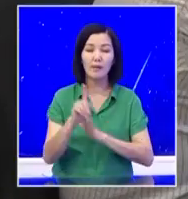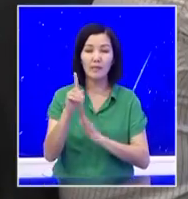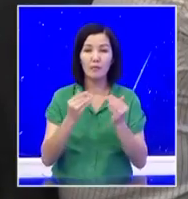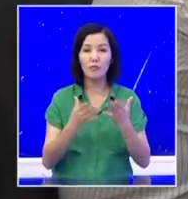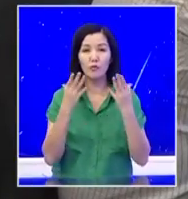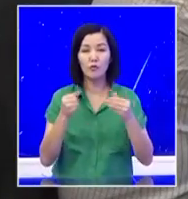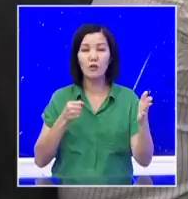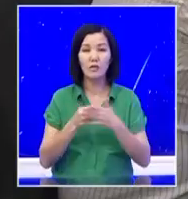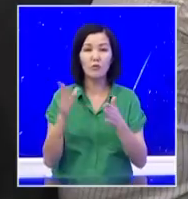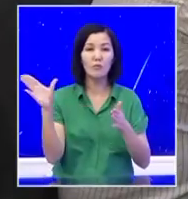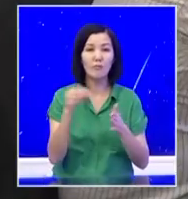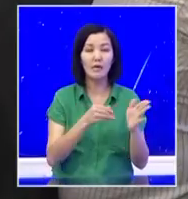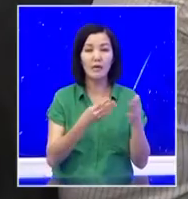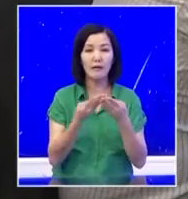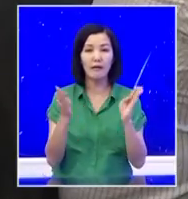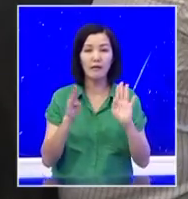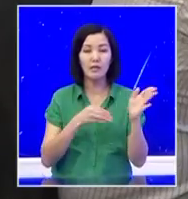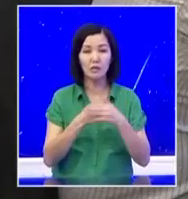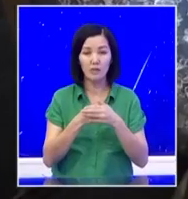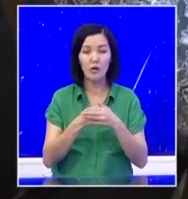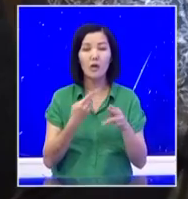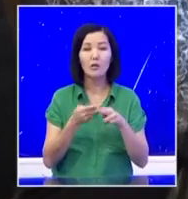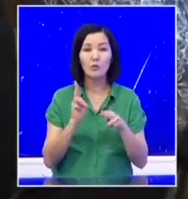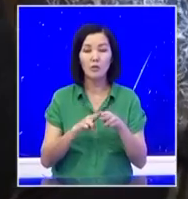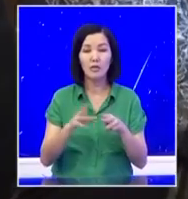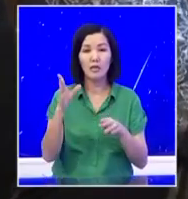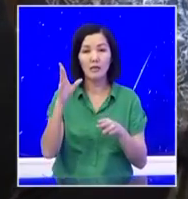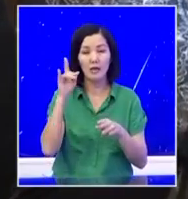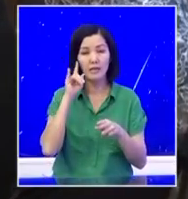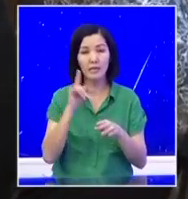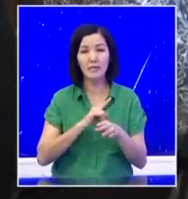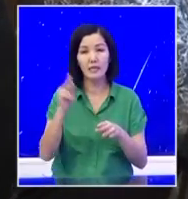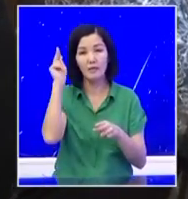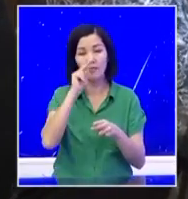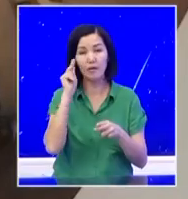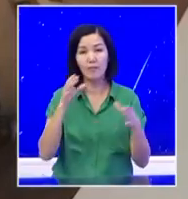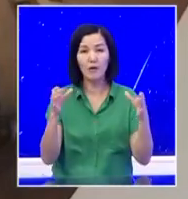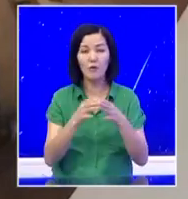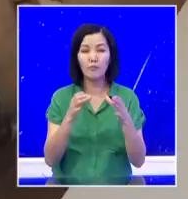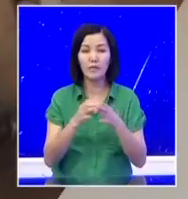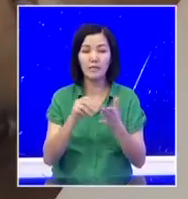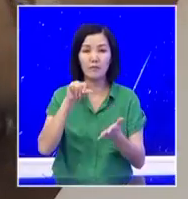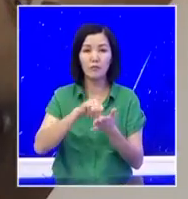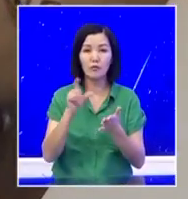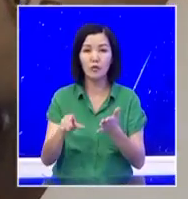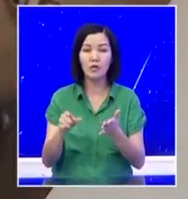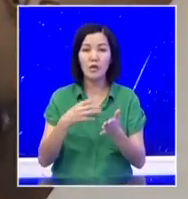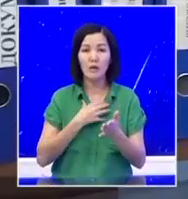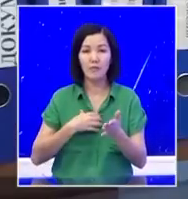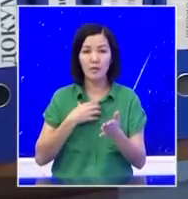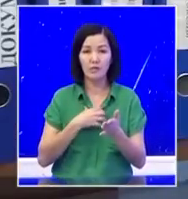күнге дейін олардың барлығы карантинде екені белгілі. Осы тұста Қазақстанның үздіксіз білім беру қауымдастығының кеңесі мүшелерінің де көңілі